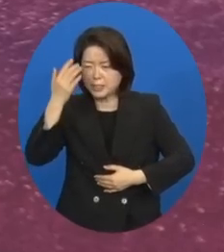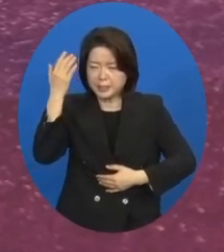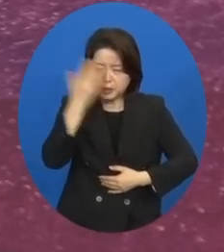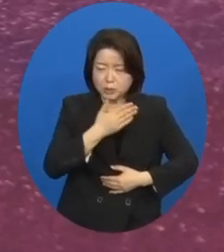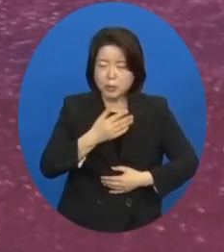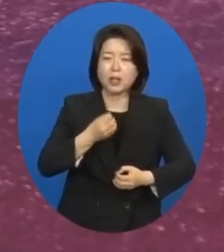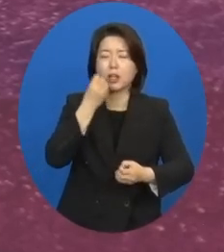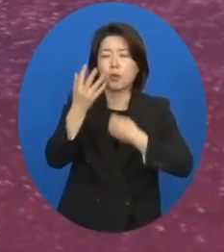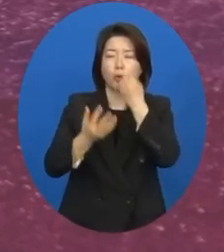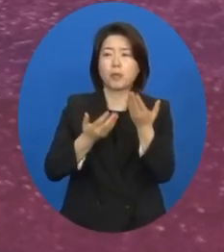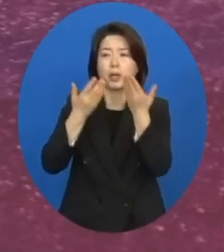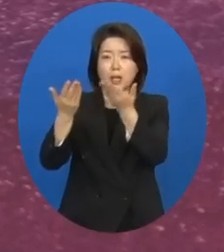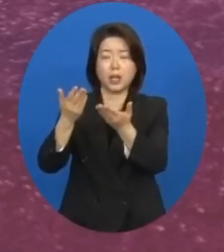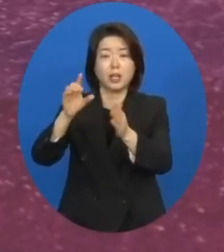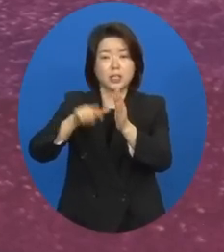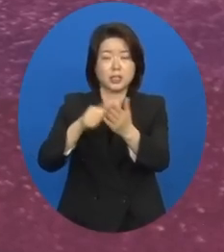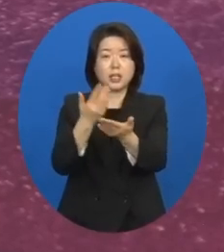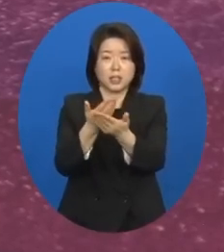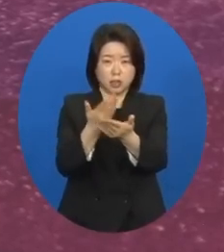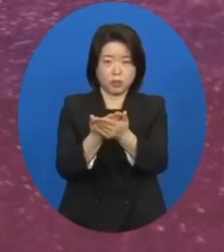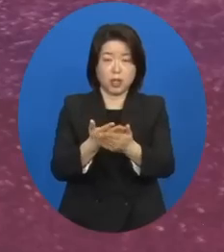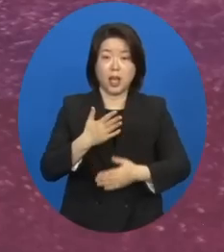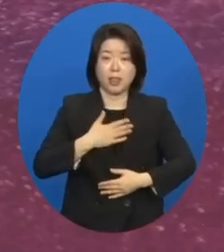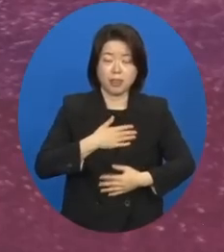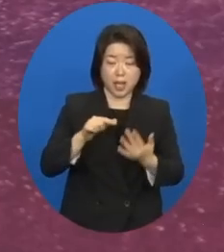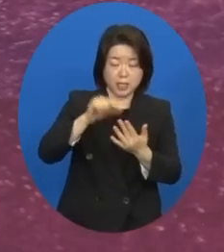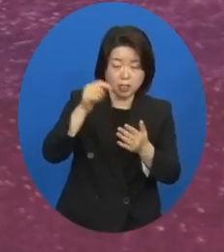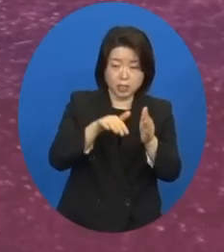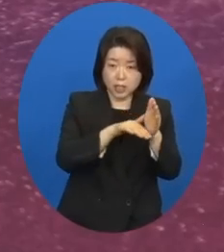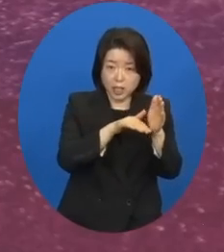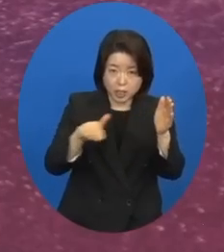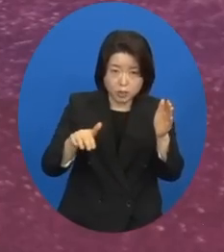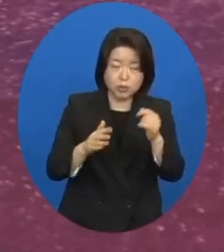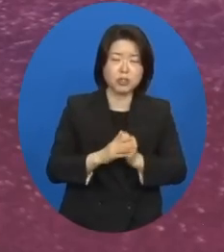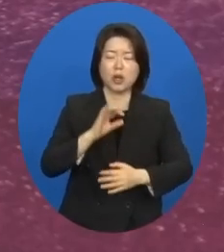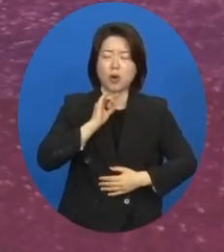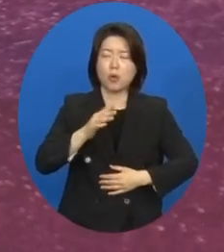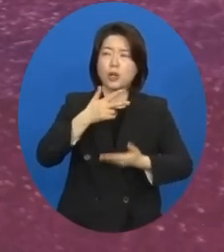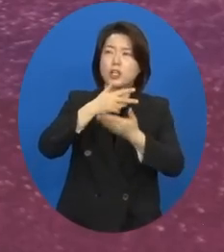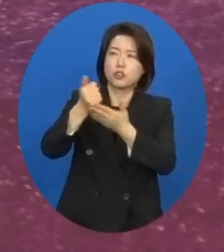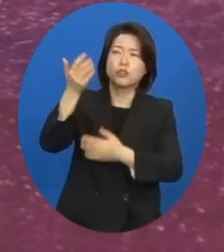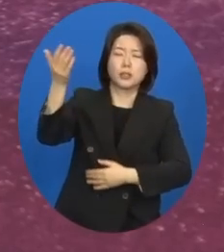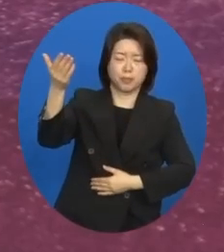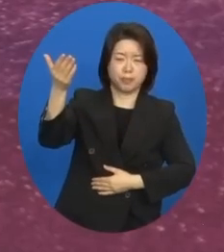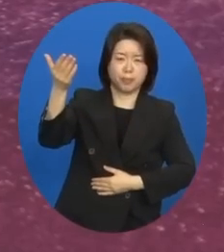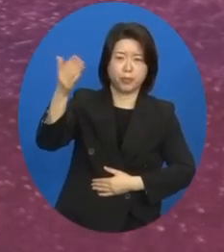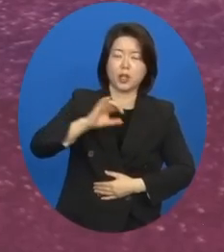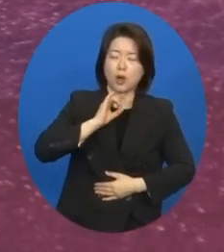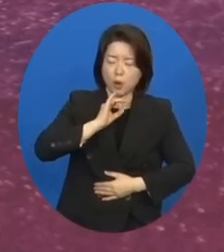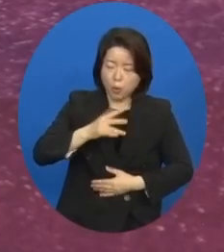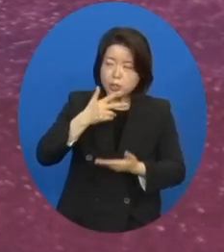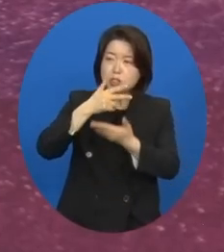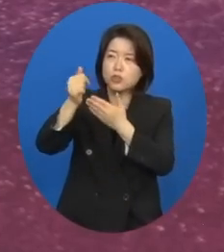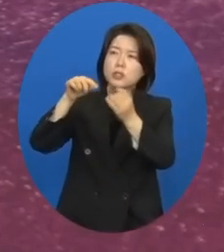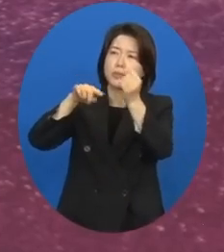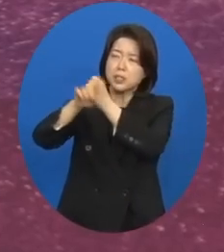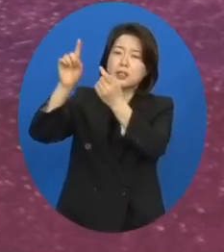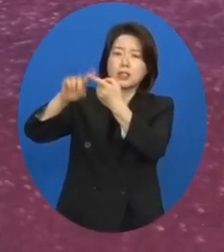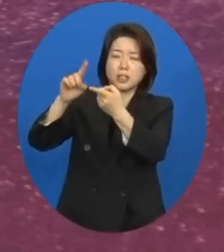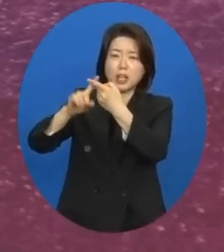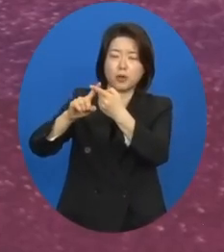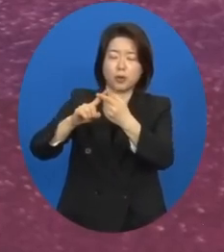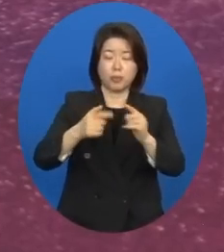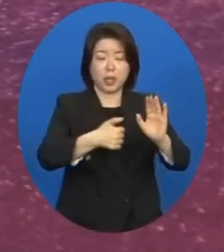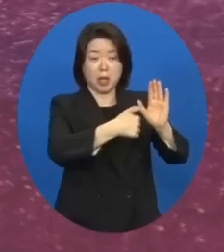시간 되게 하여 주시옵소서. 그리하여 나의 선택의 기준이 오직 주님, 오직 주님의 뜻대로